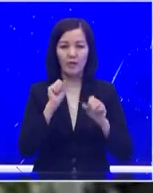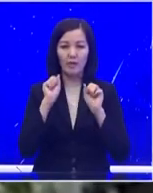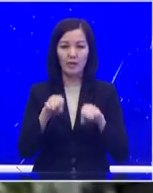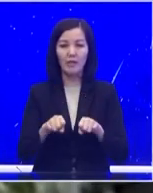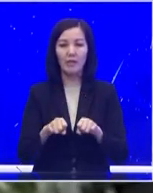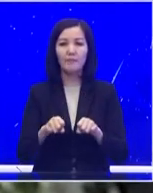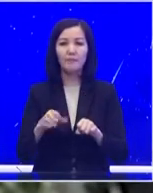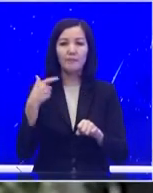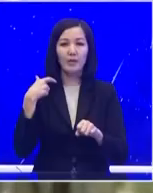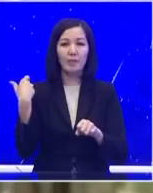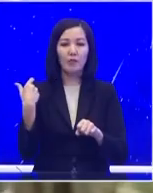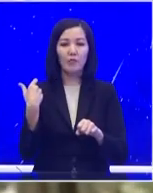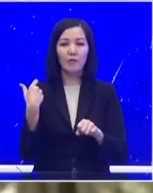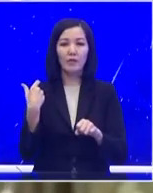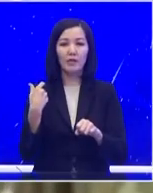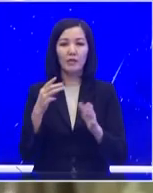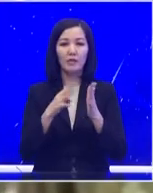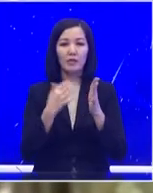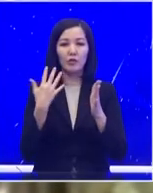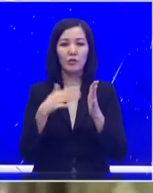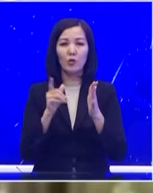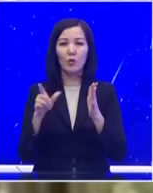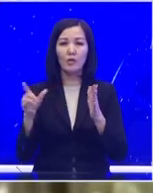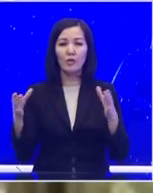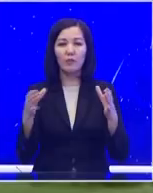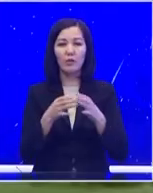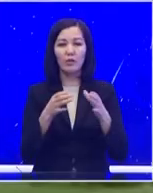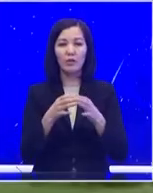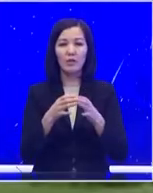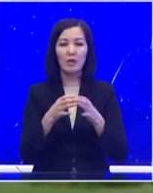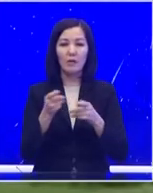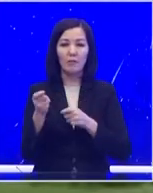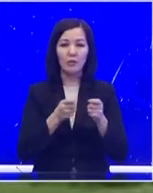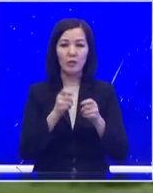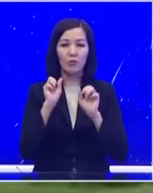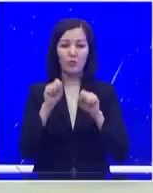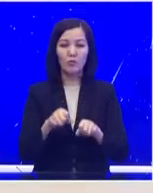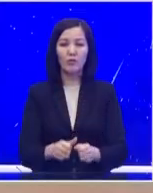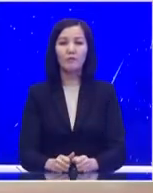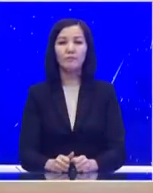кетсек, полковник шеніндегі қызметкерлер 850 адамнан тұратын батальонды басқарады.